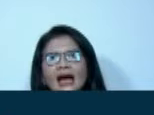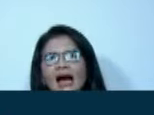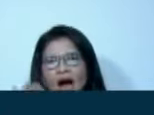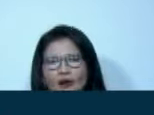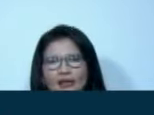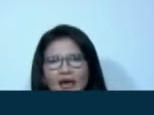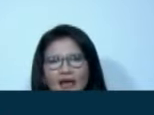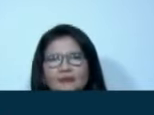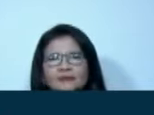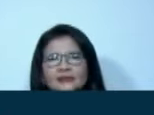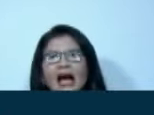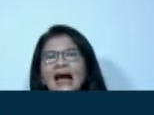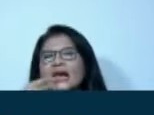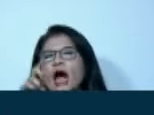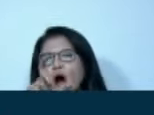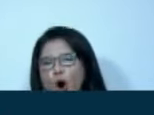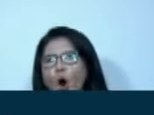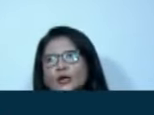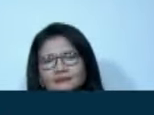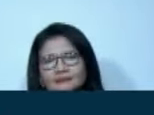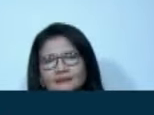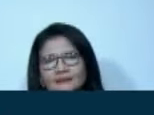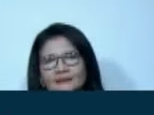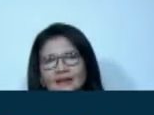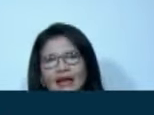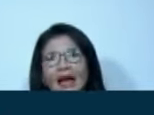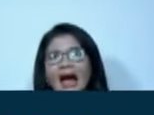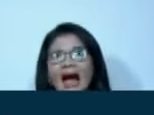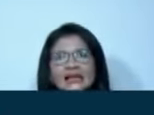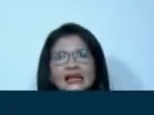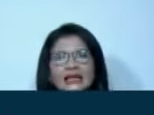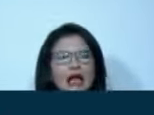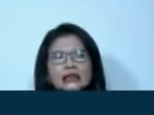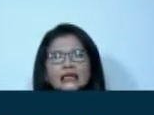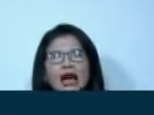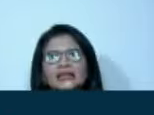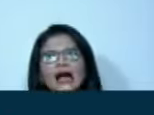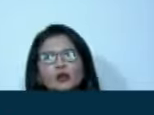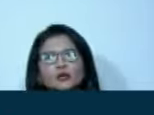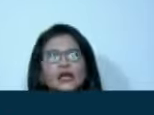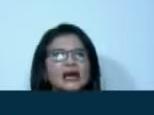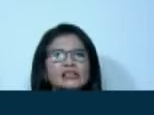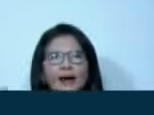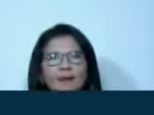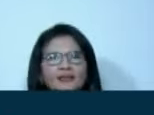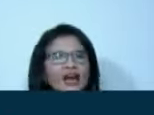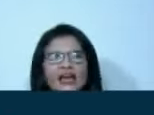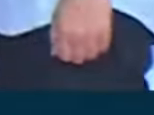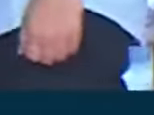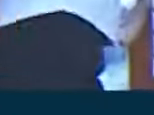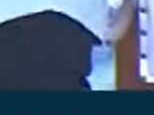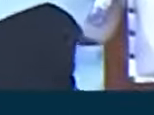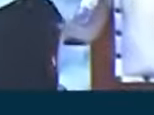Debat berlangsung panas dengan saling mengkritik gagasan hingga adu gimmick yang hingga kini masih hangat